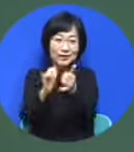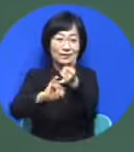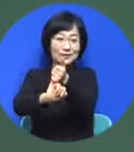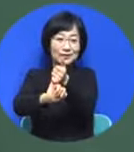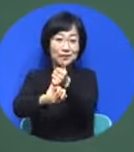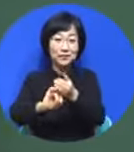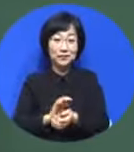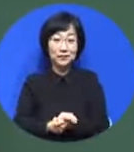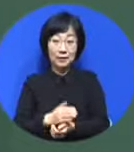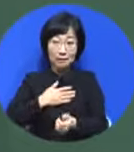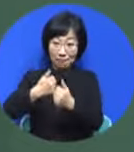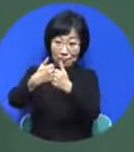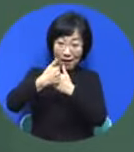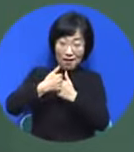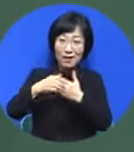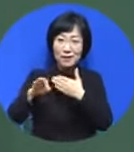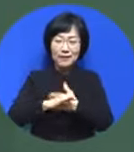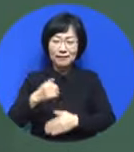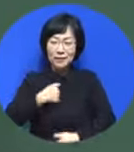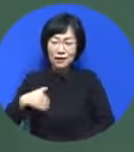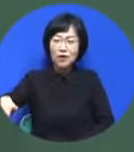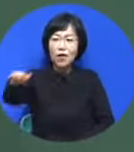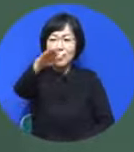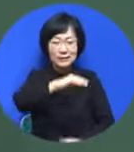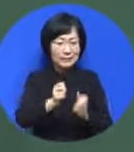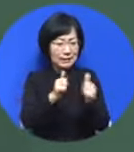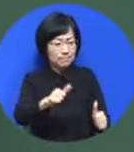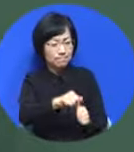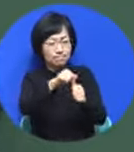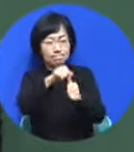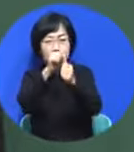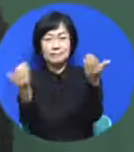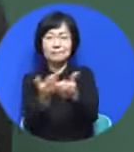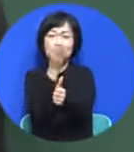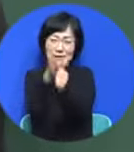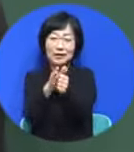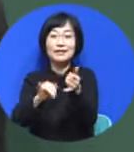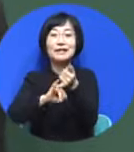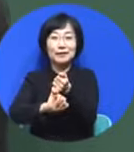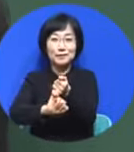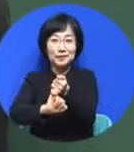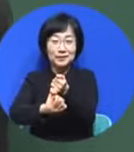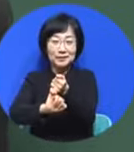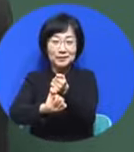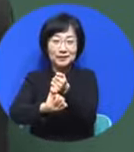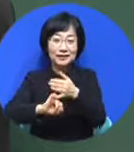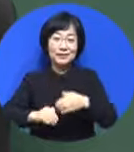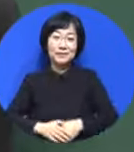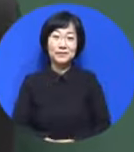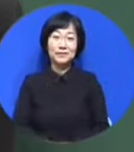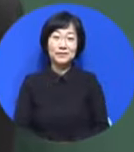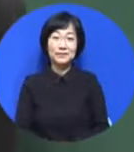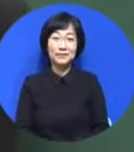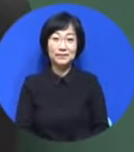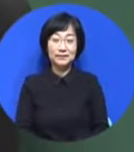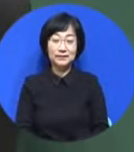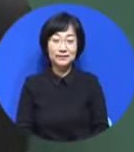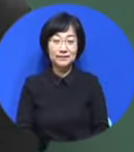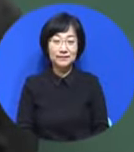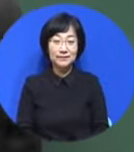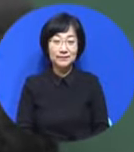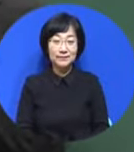내가 너희로 사람한 어부가 되게 하리라. When you say how can I evangelize, that's actually an incorrect question. Jesus says, "Come follow me, and I will